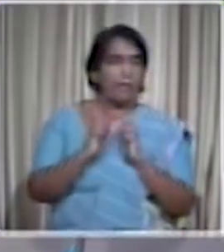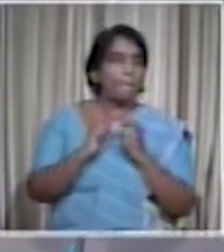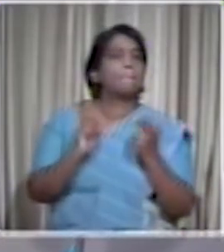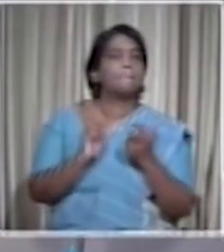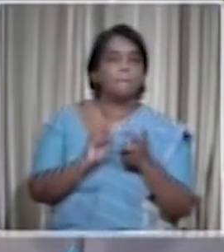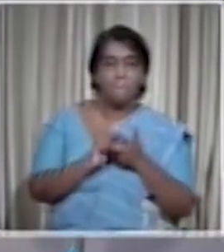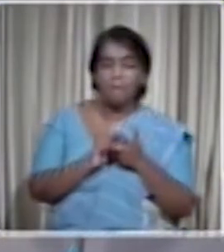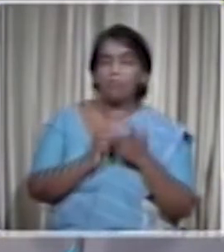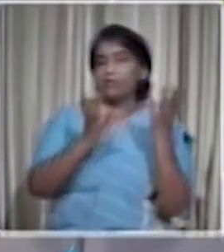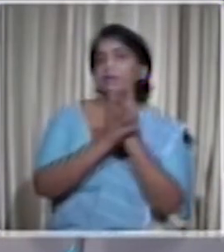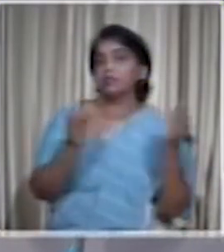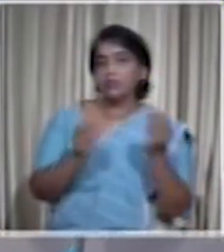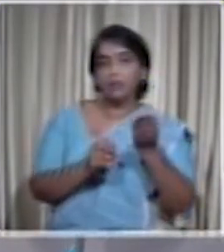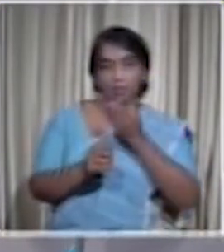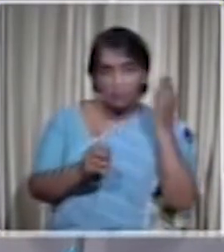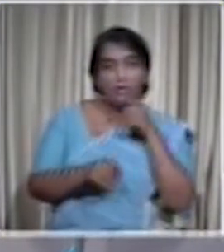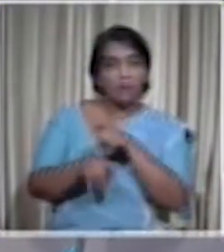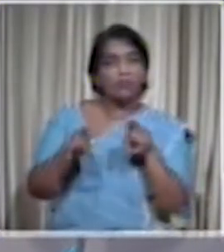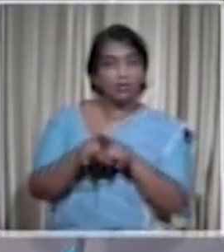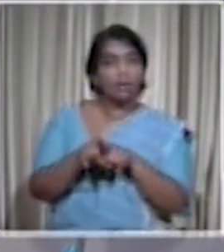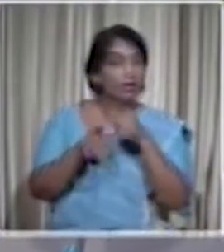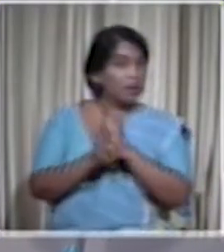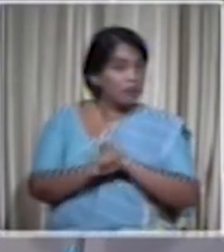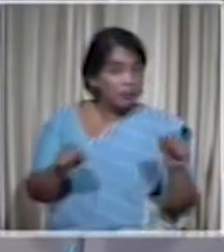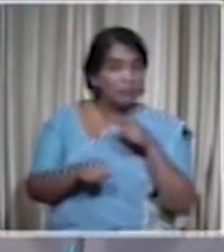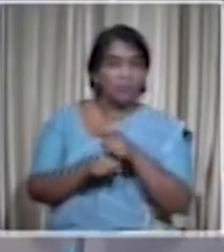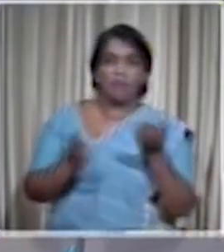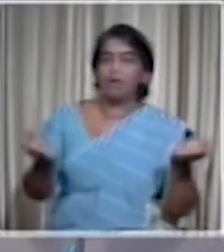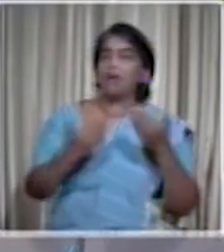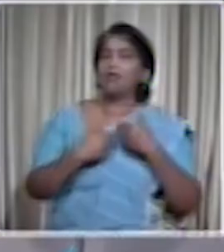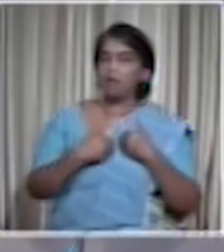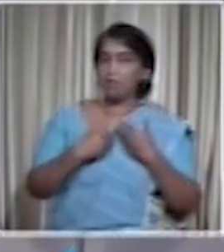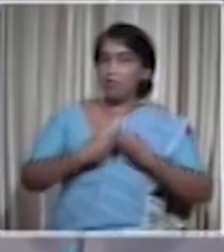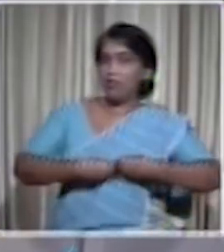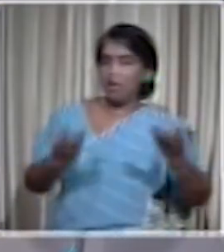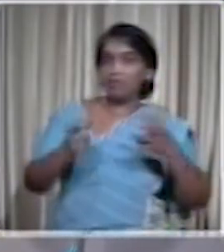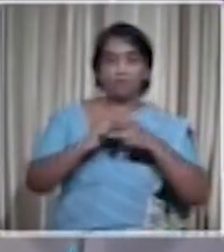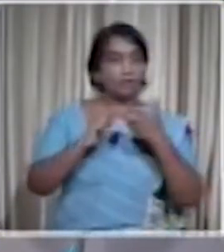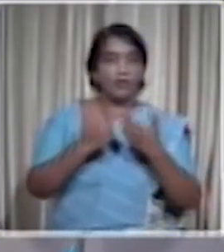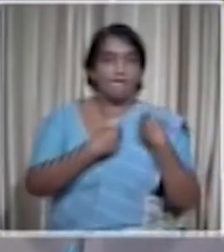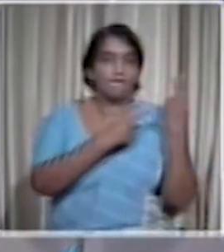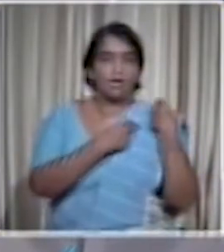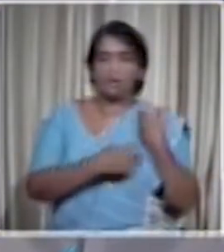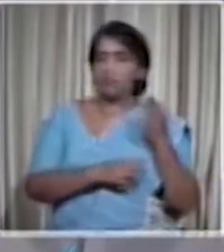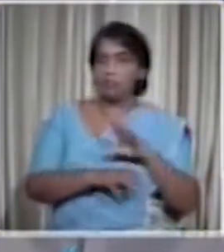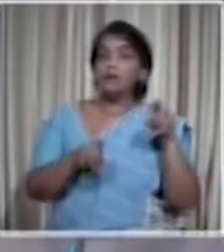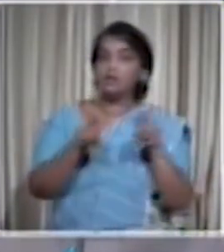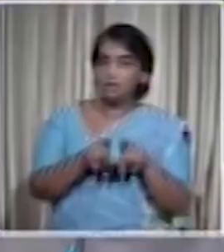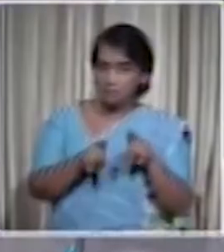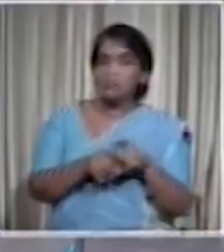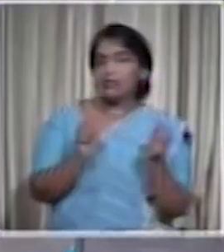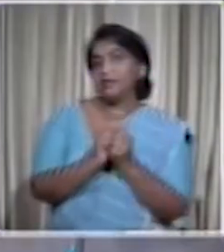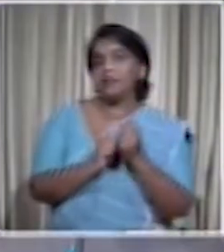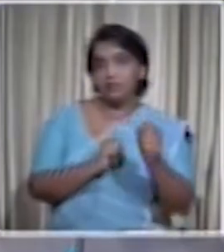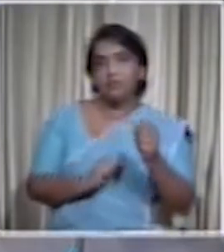ප්‍රවණතාවයන් මැඩපවත්වන්න පුළුවන් වෙන්නේ. මේක එහෙම නැතුව අපි කවුරුත් මේක අරාජික වෙන්න ඉඩ හැරීම නෙවෙයි අපේ වගකීම. ඒ නිසා ඒ වෙනුවෙන් කටයුතු කරන්න